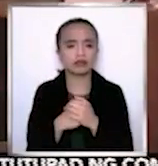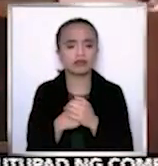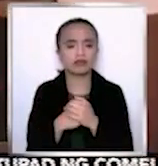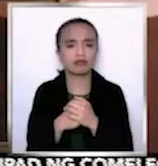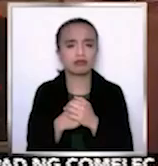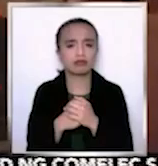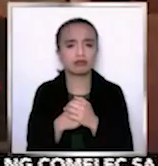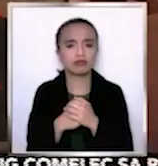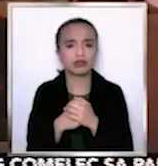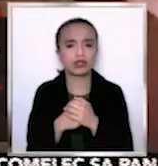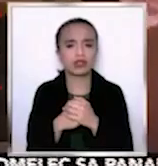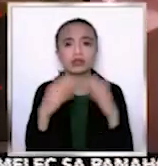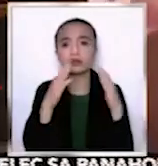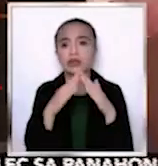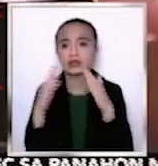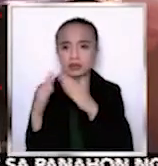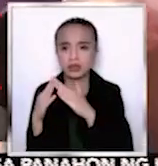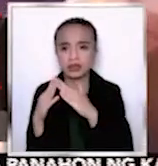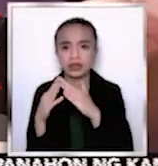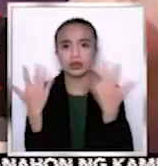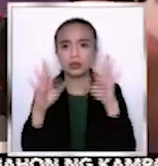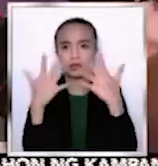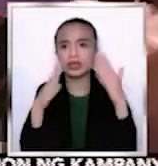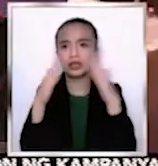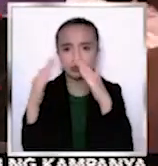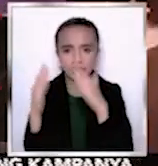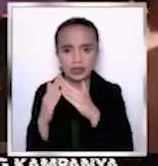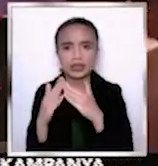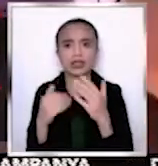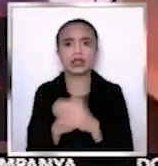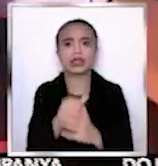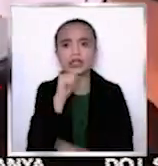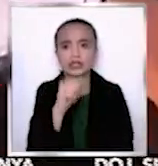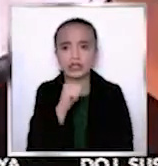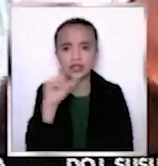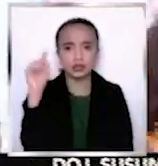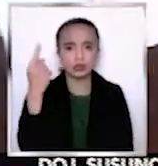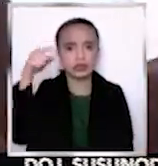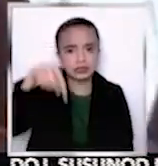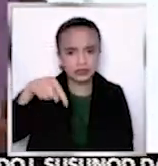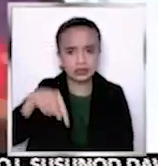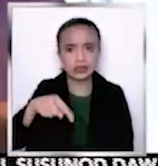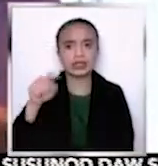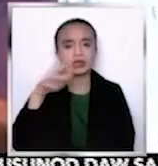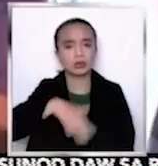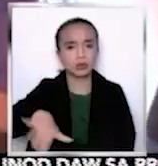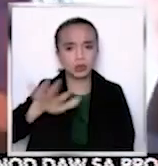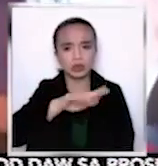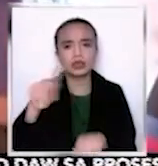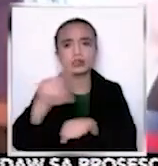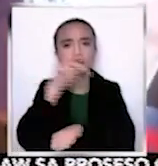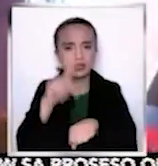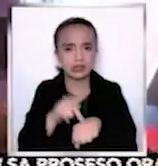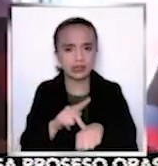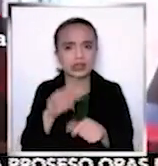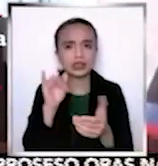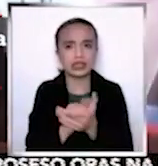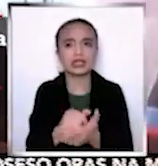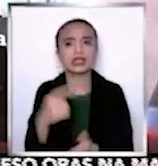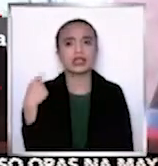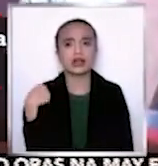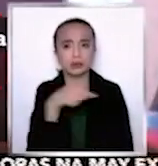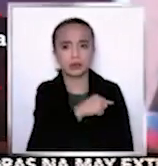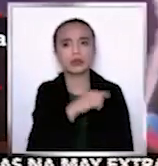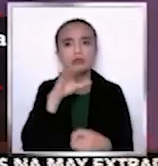walay balay, no? Di lamang dire kundi sa tibuok Pilipinas. Ingon ana ang atong programa nationwide. Di lamang kana